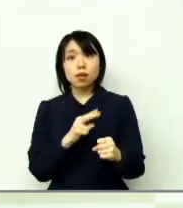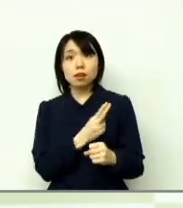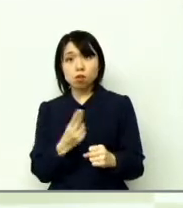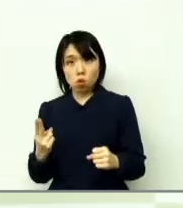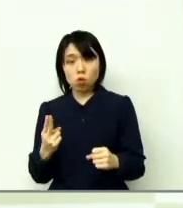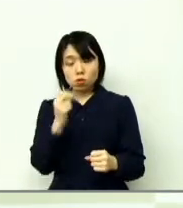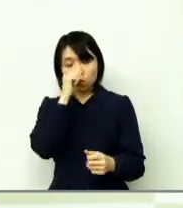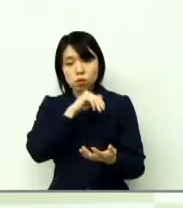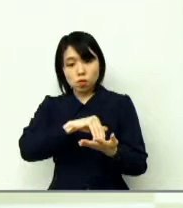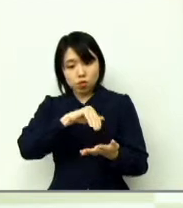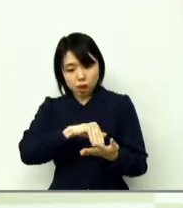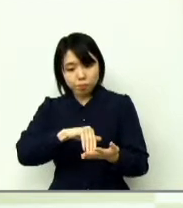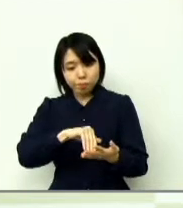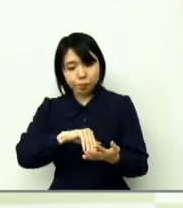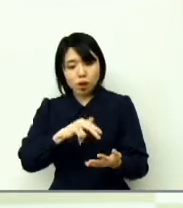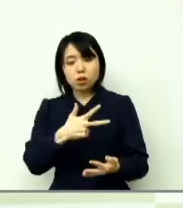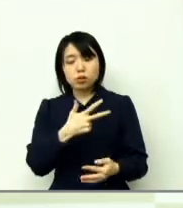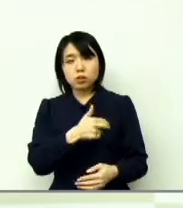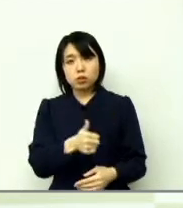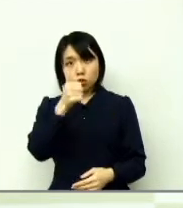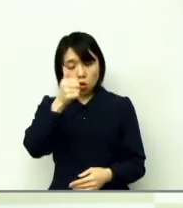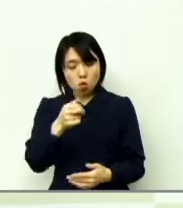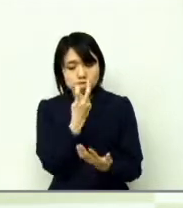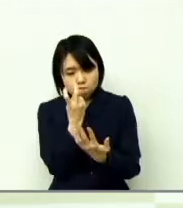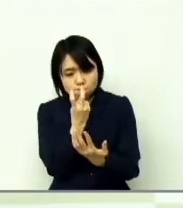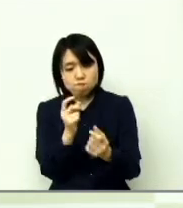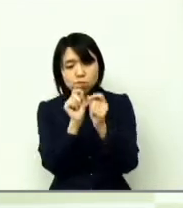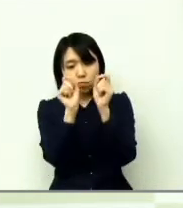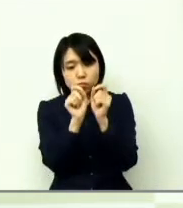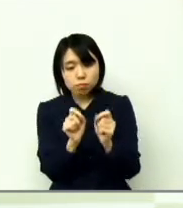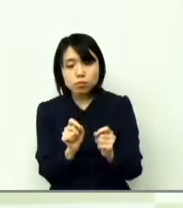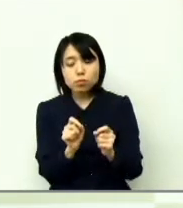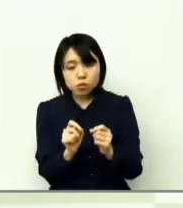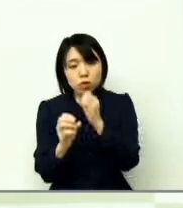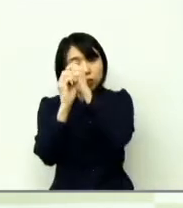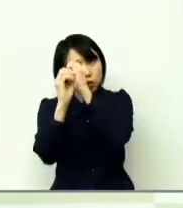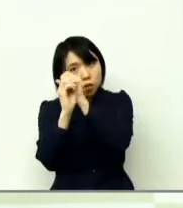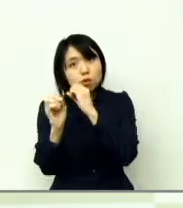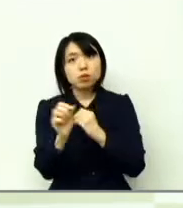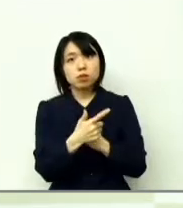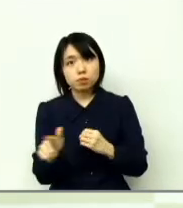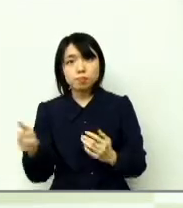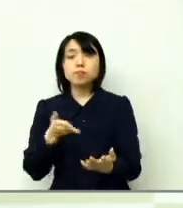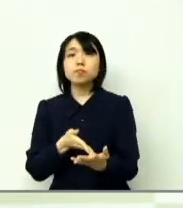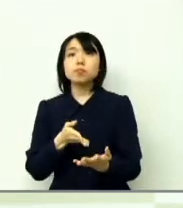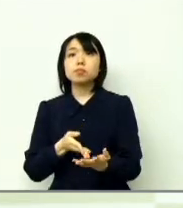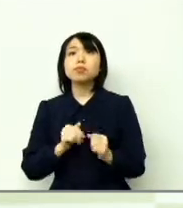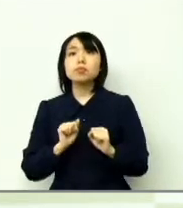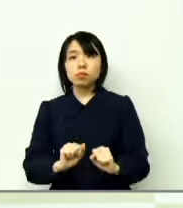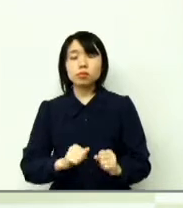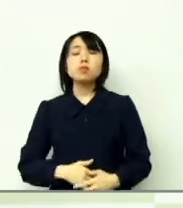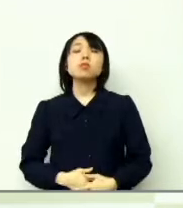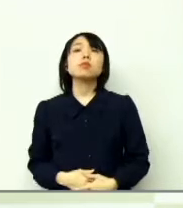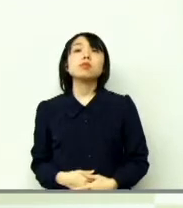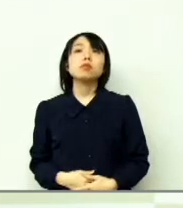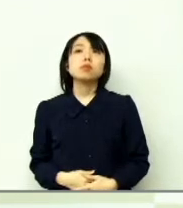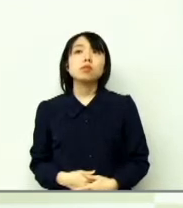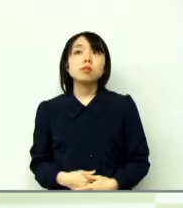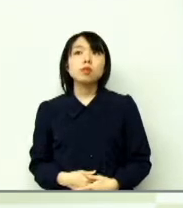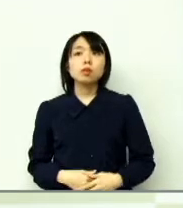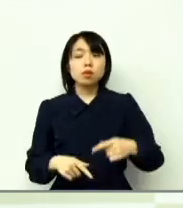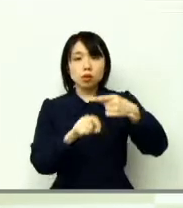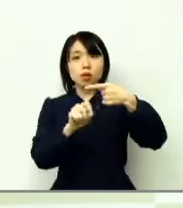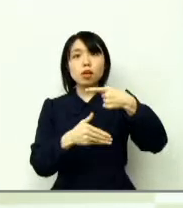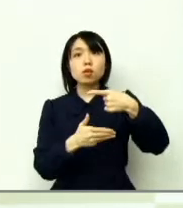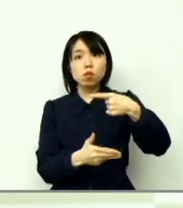の、まあ、市長査定を終えての、まあ、所管および、まあ、編成方針見通しについてというご質問にお答えをしたいと思います。1月の9日